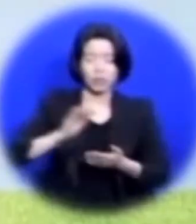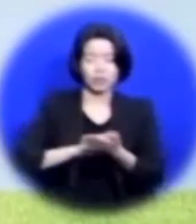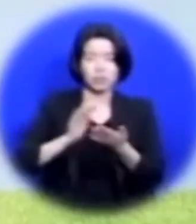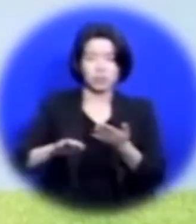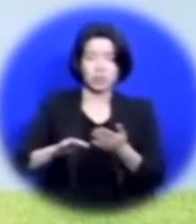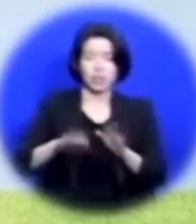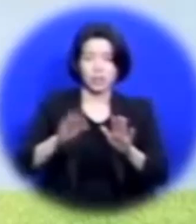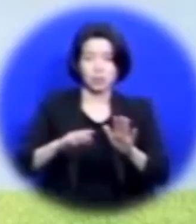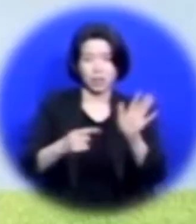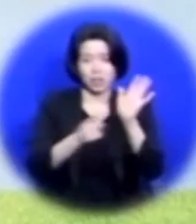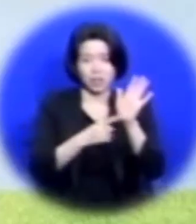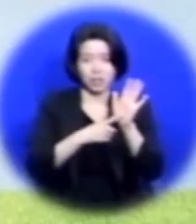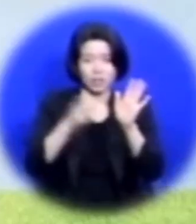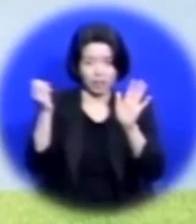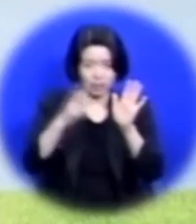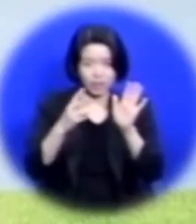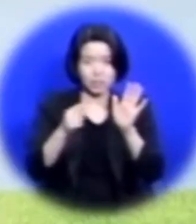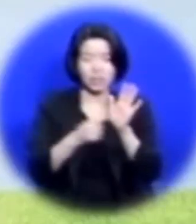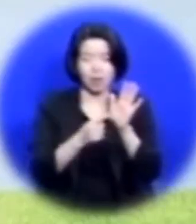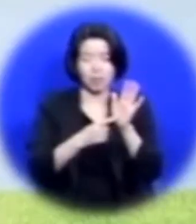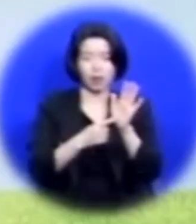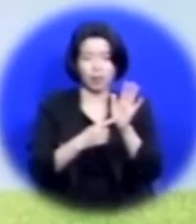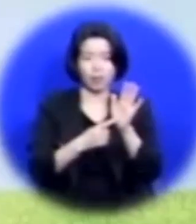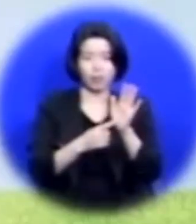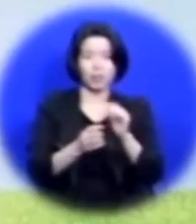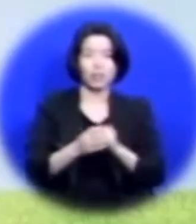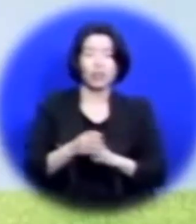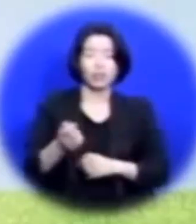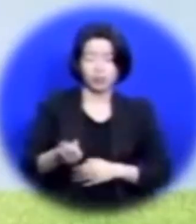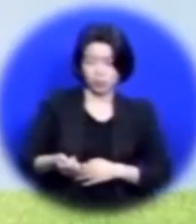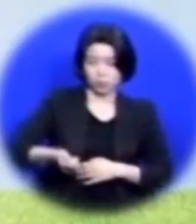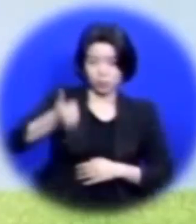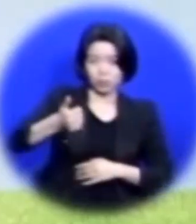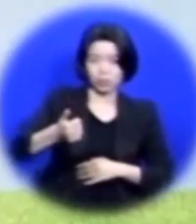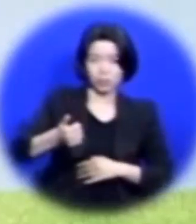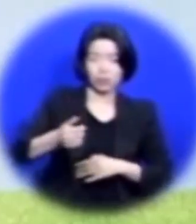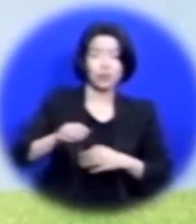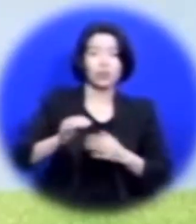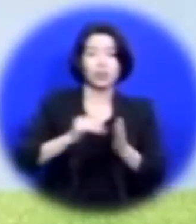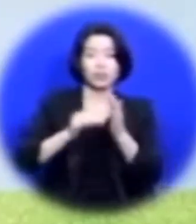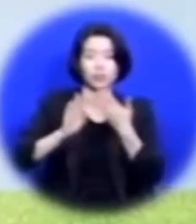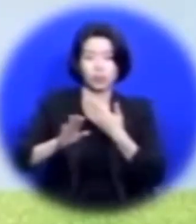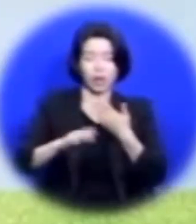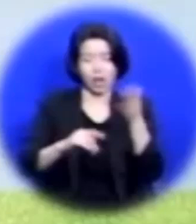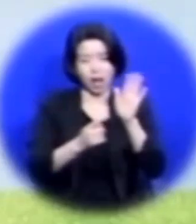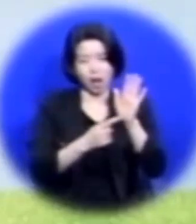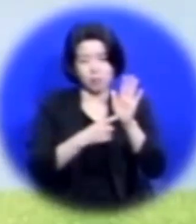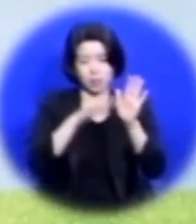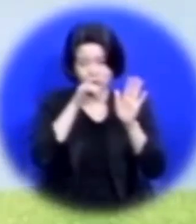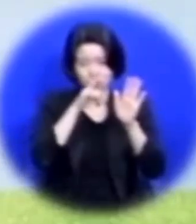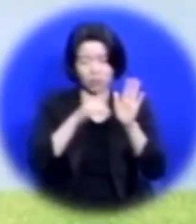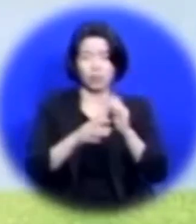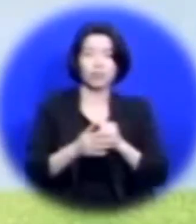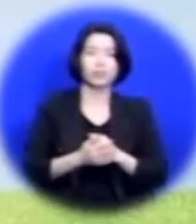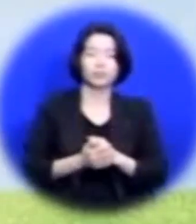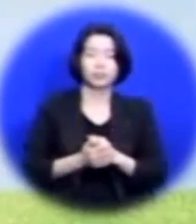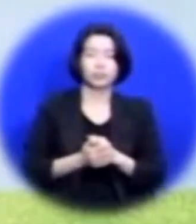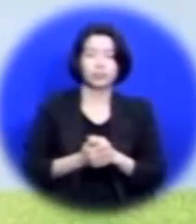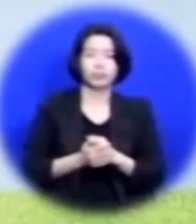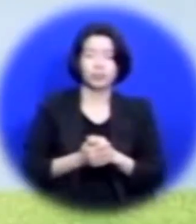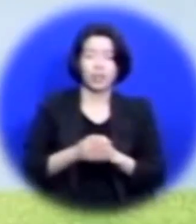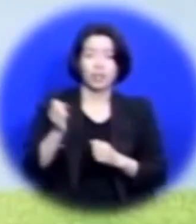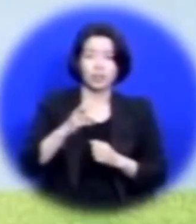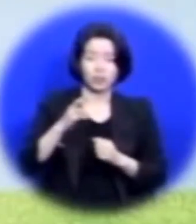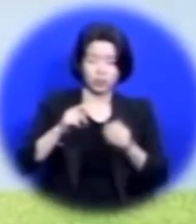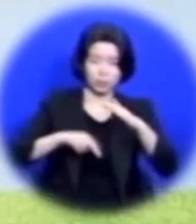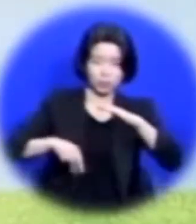안면에 다시 나오게 해 주었어요 그리고 동전을 던졌더니 안면이 나왔어 그리고